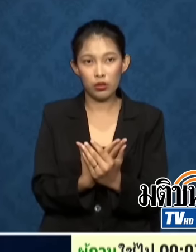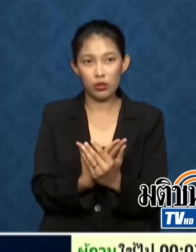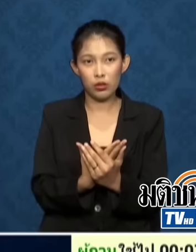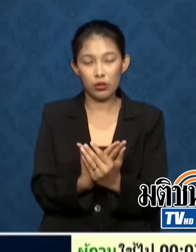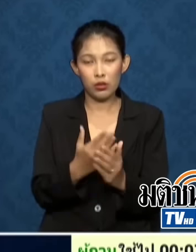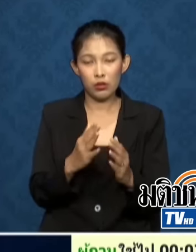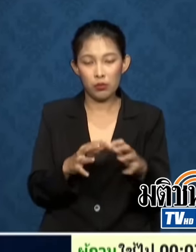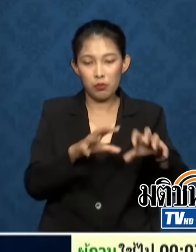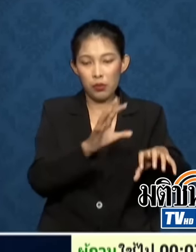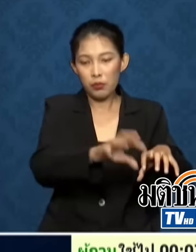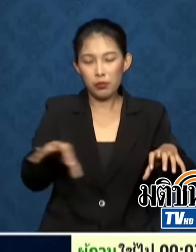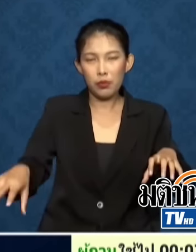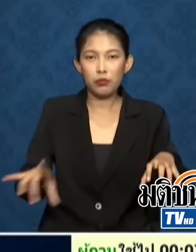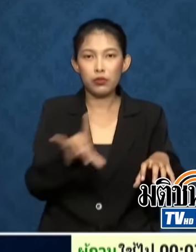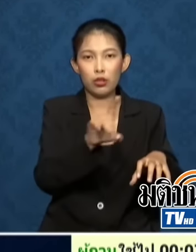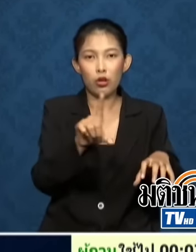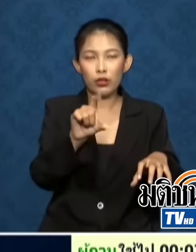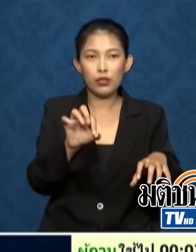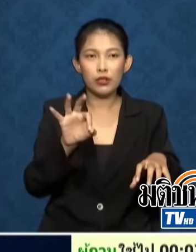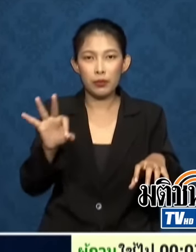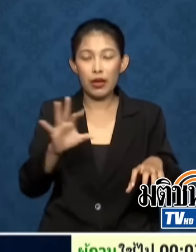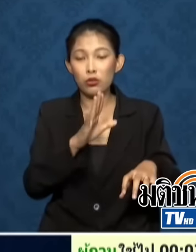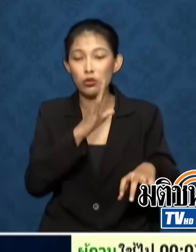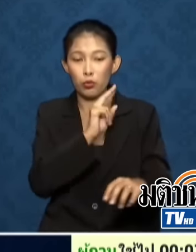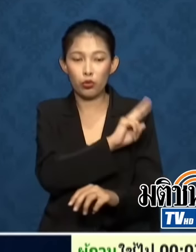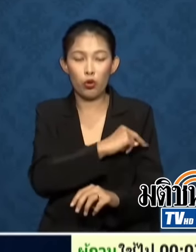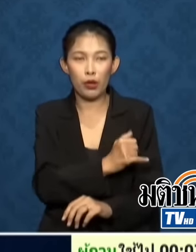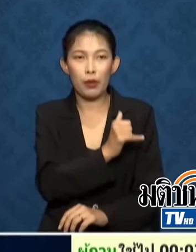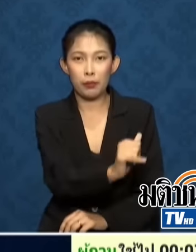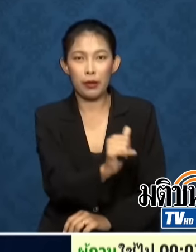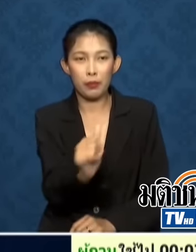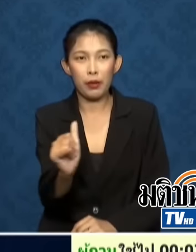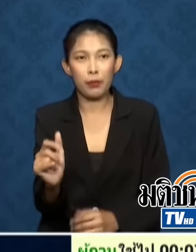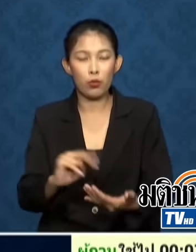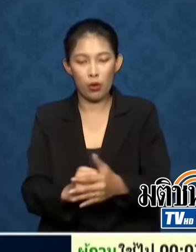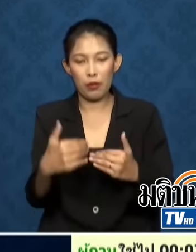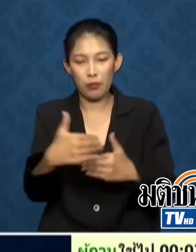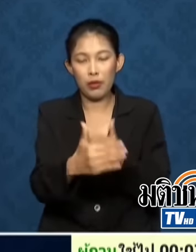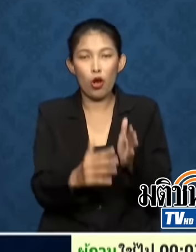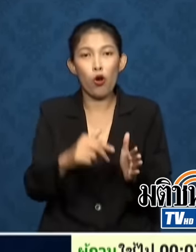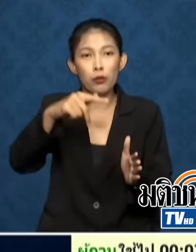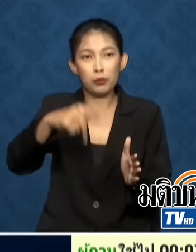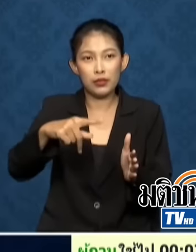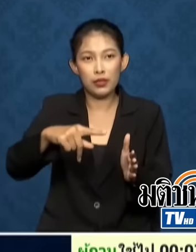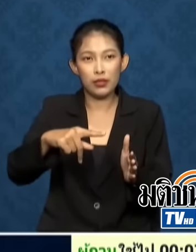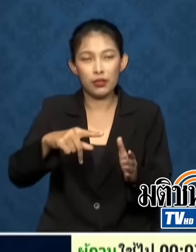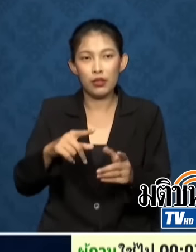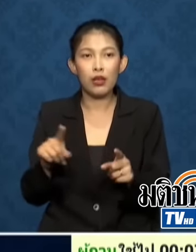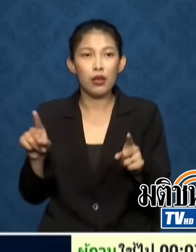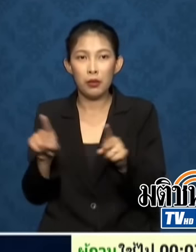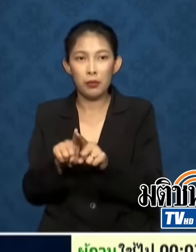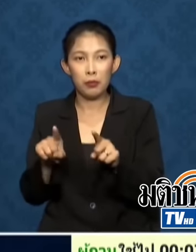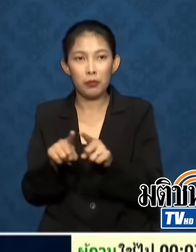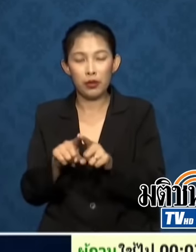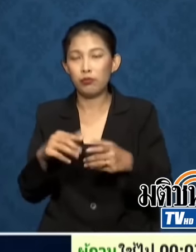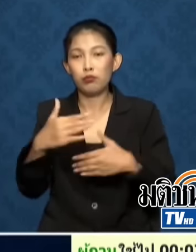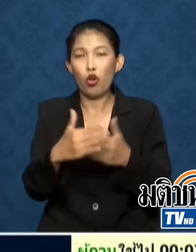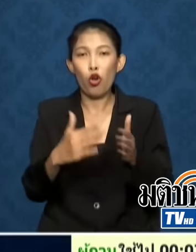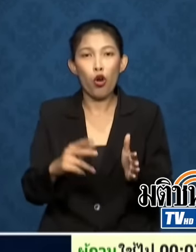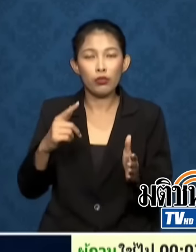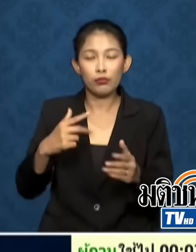129เรือนจำถ้าไปโรงพยาบาลจะมีห้องคือห้องพิเศษอะห้องแบบท่านจะเหมือนห้องท่านศักดิ์สิทธิ์